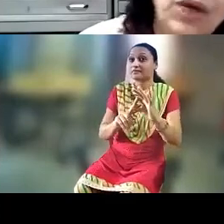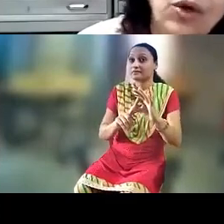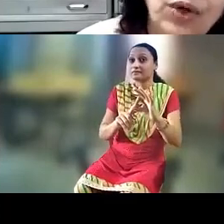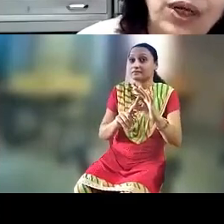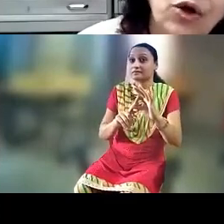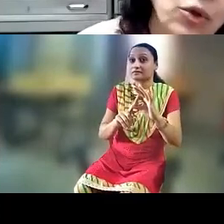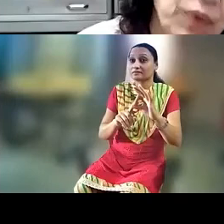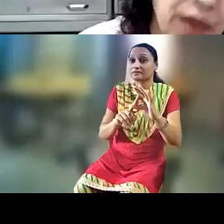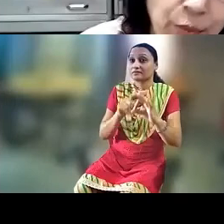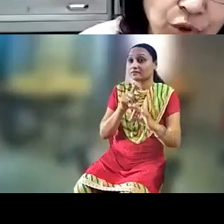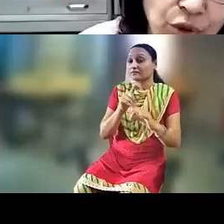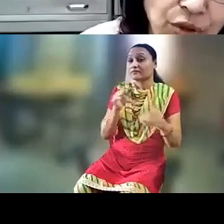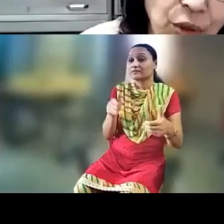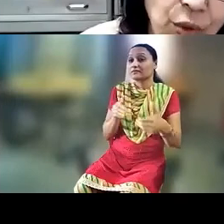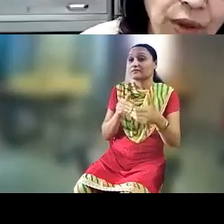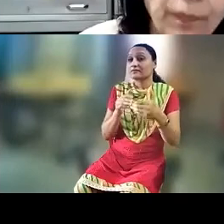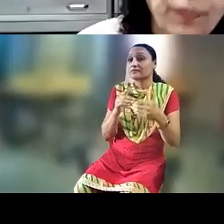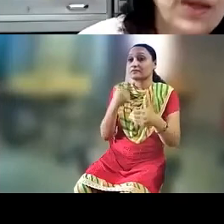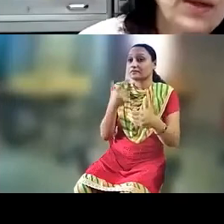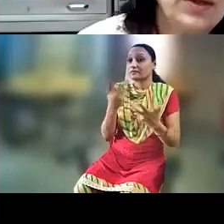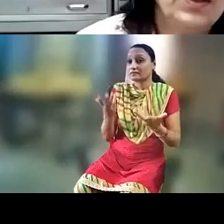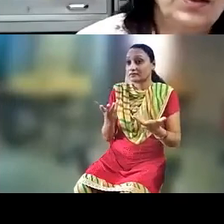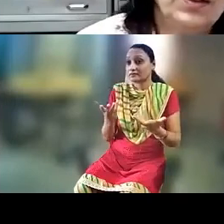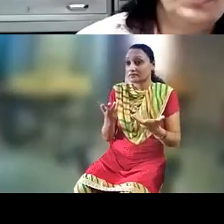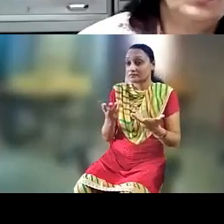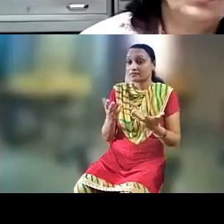किससे मिलोगे और तुम क्या पूछना चाहोगे।